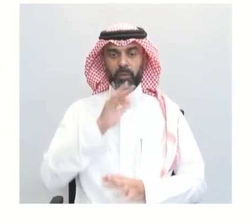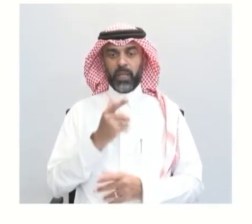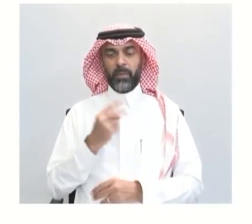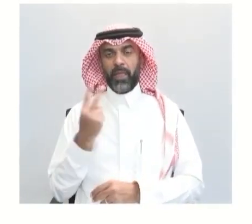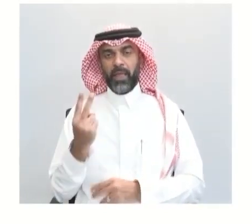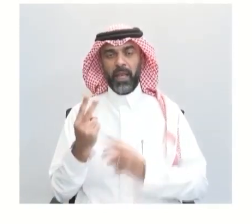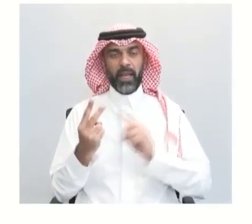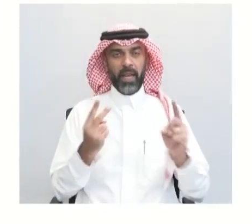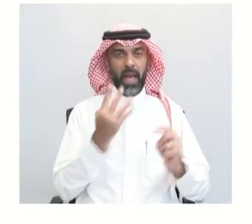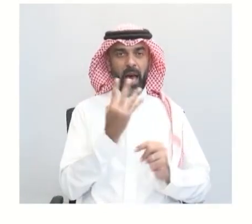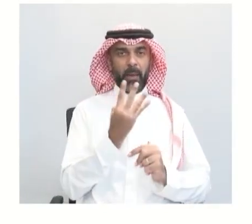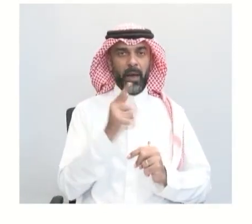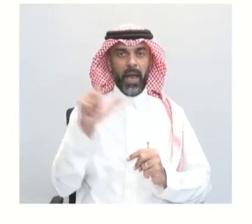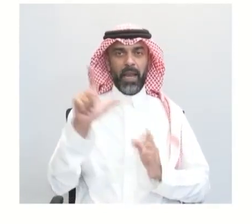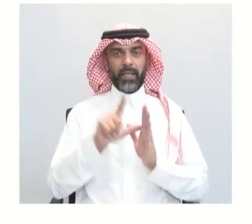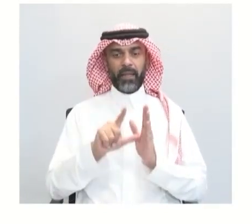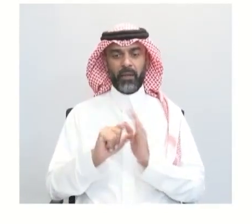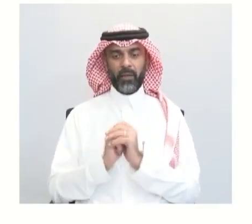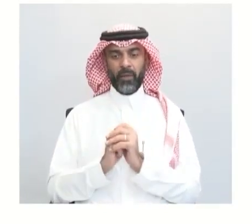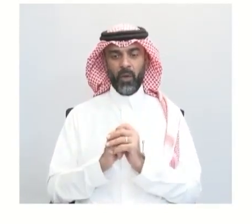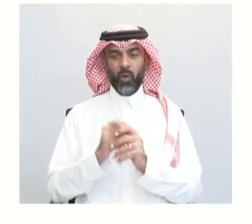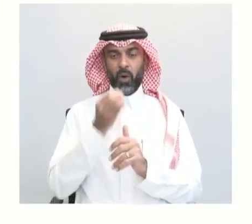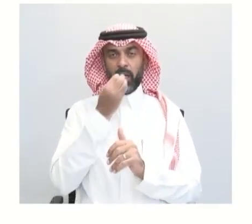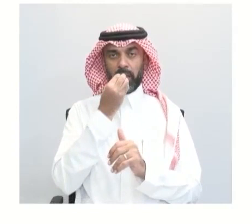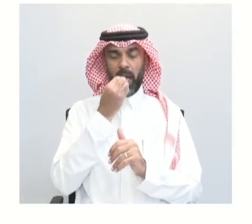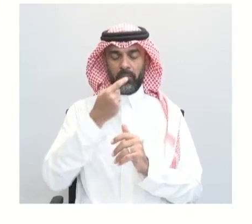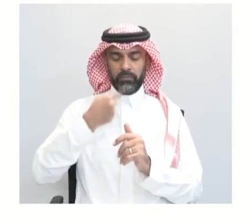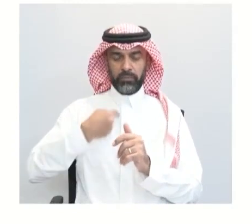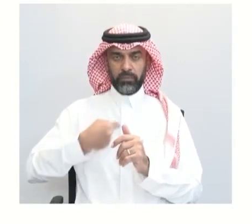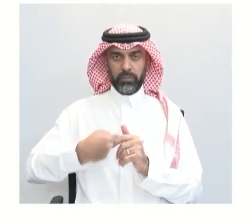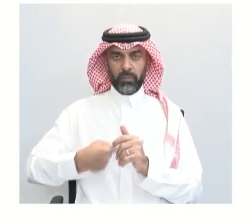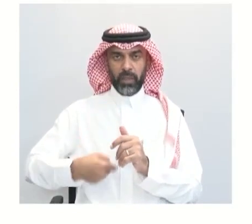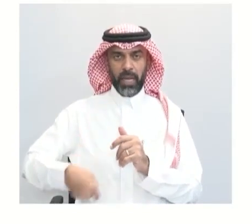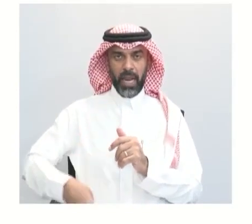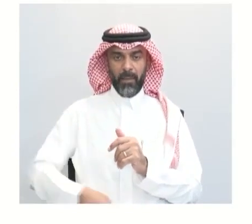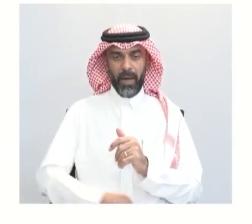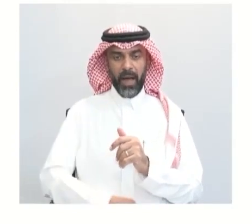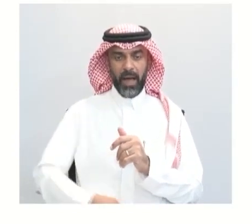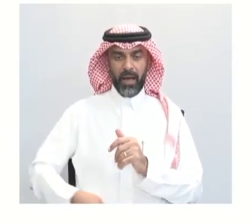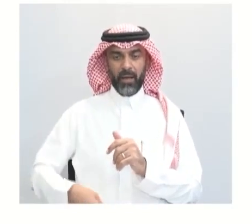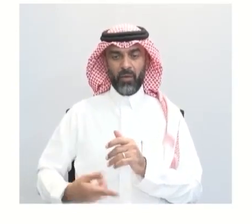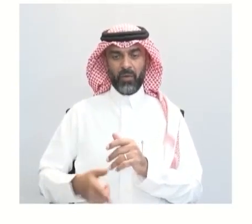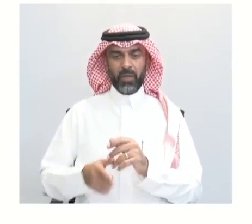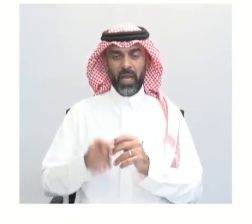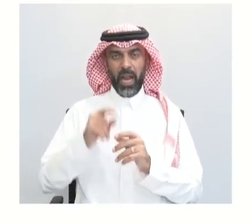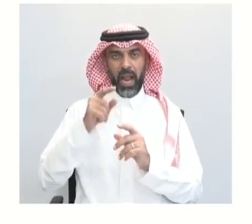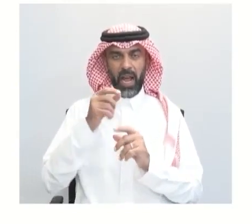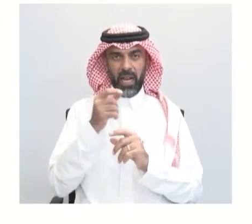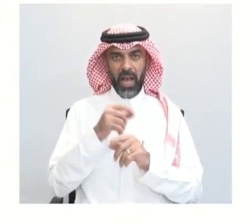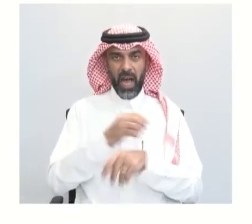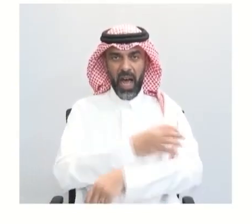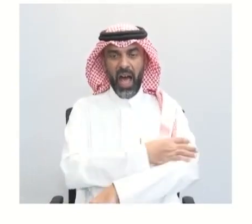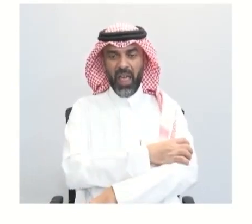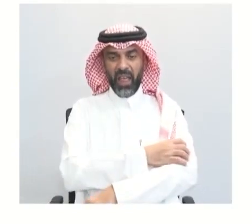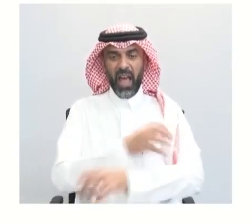4 لتر ويمر الطعام الى معاه دقيقه عبر العضله العاصره البوابيه اذا مثل ما ذكرنا لكم هنالك